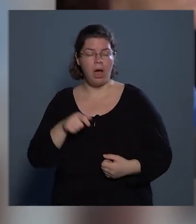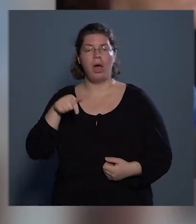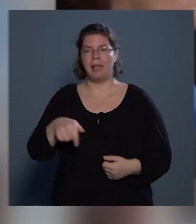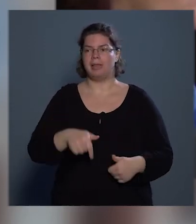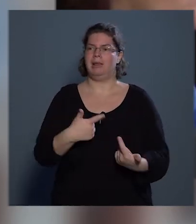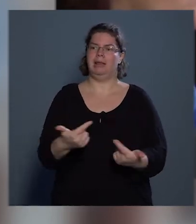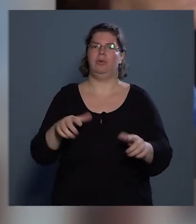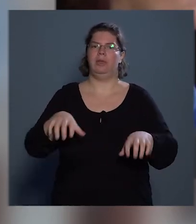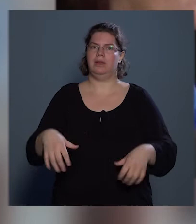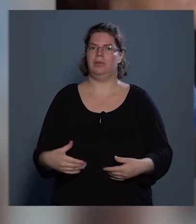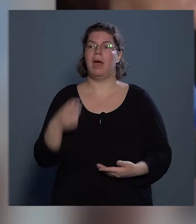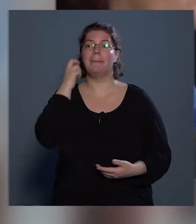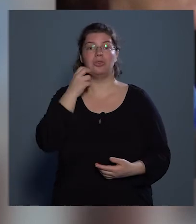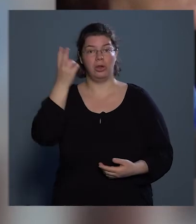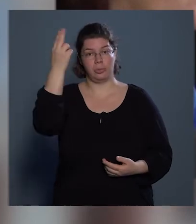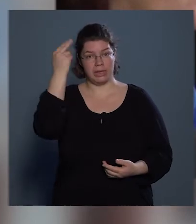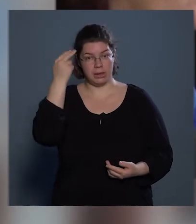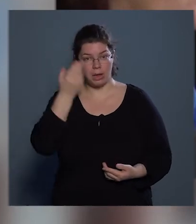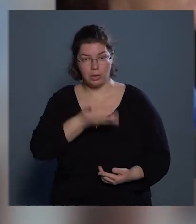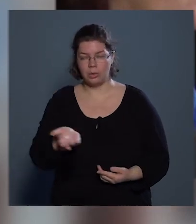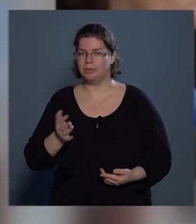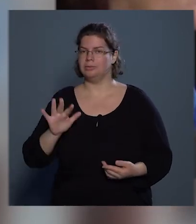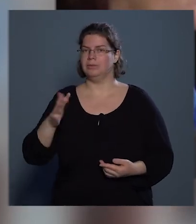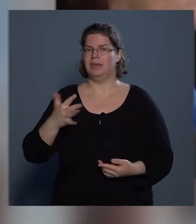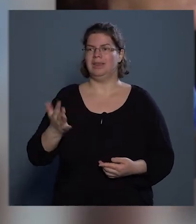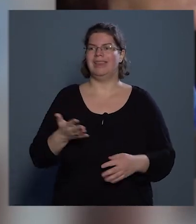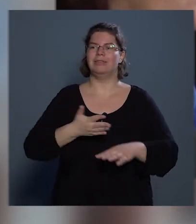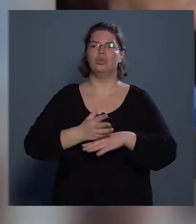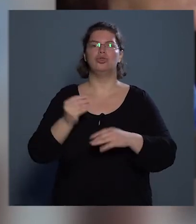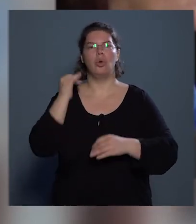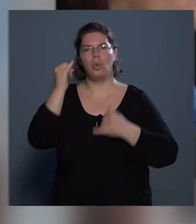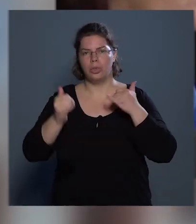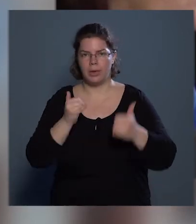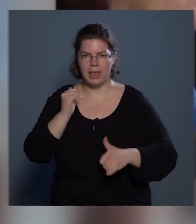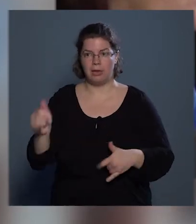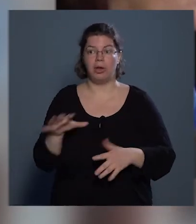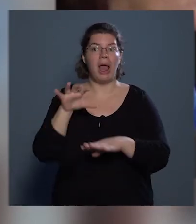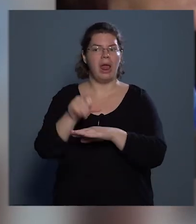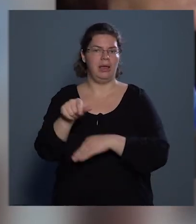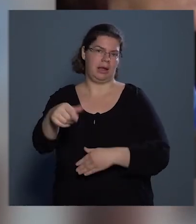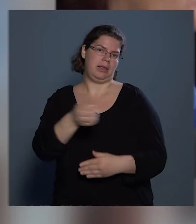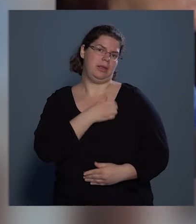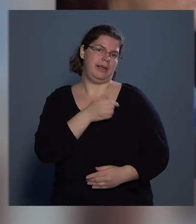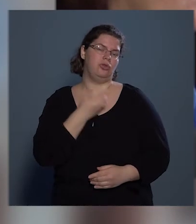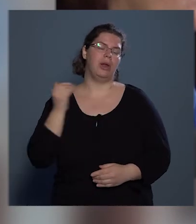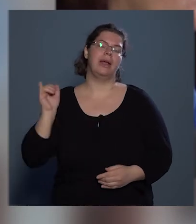hogy a Pest Erzsébeti tanulók azok ne túl sok utazással elérjék ezt az iskolát, és ott